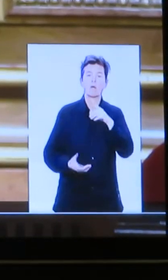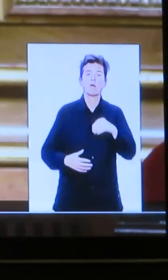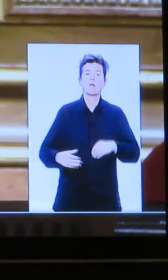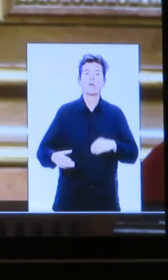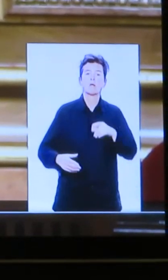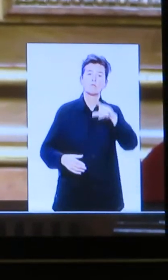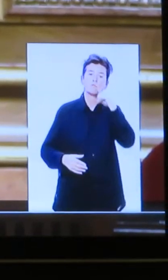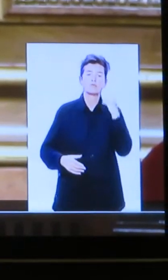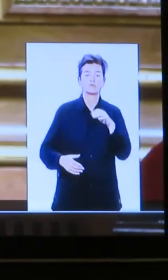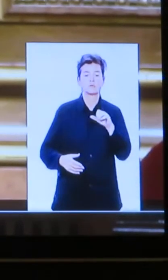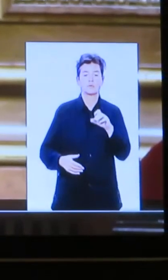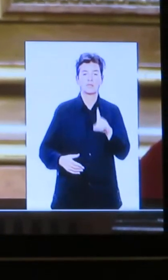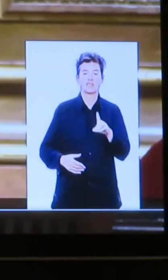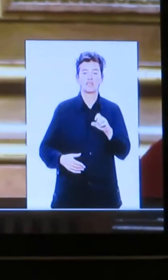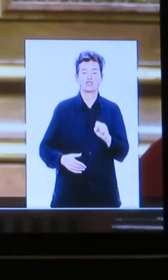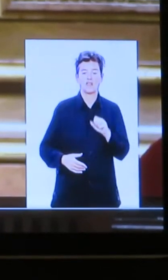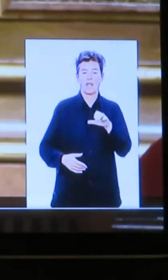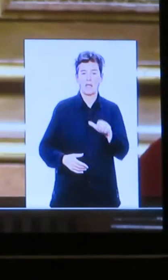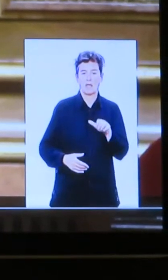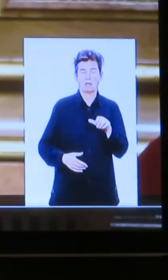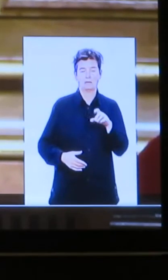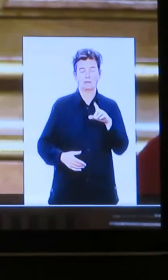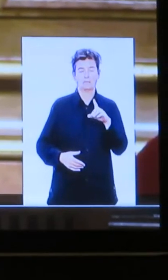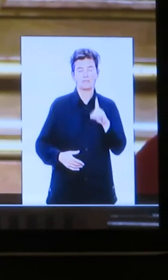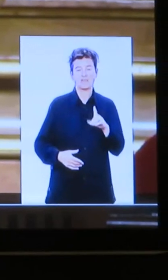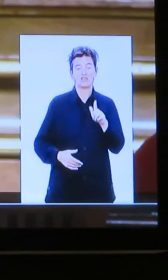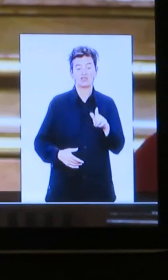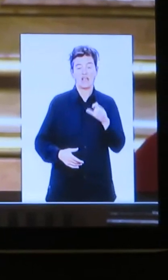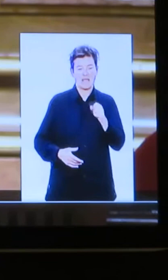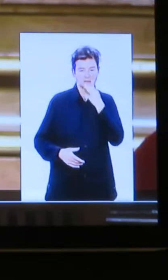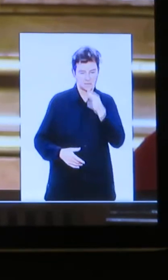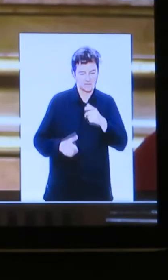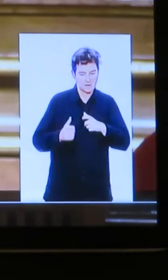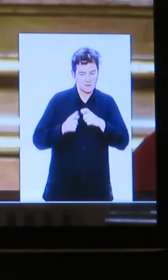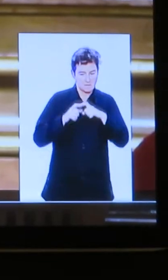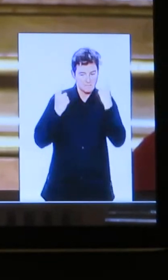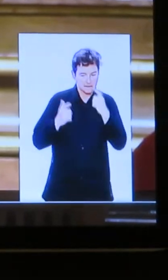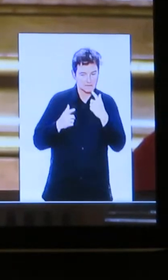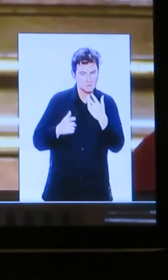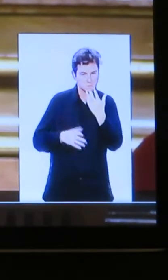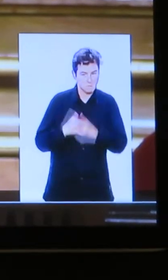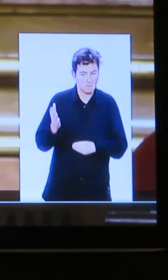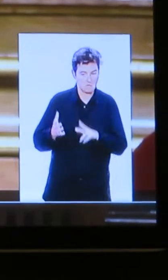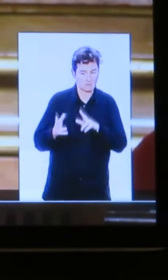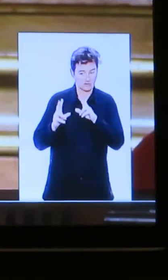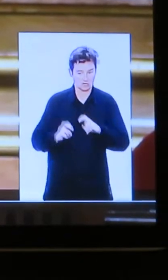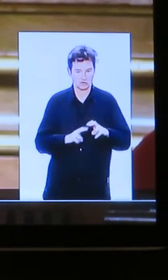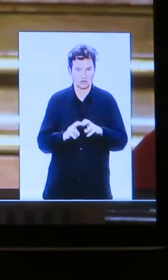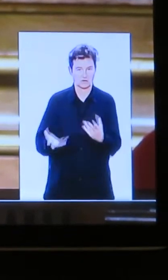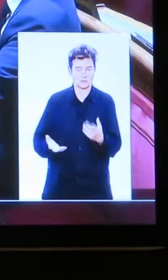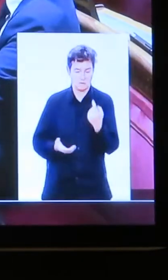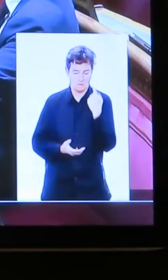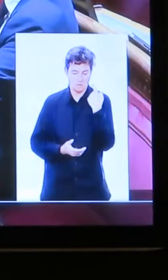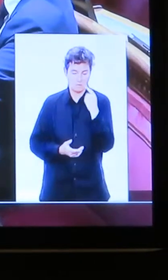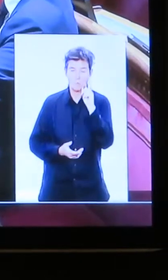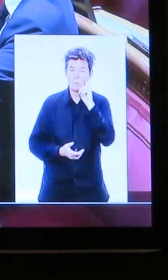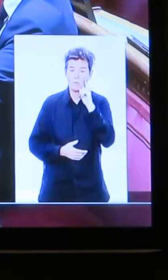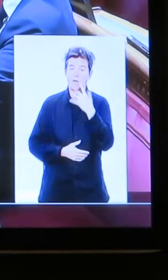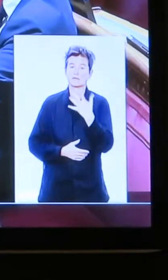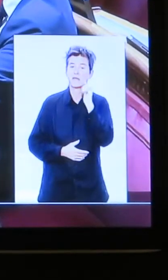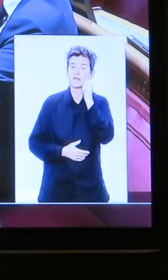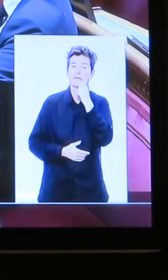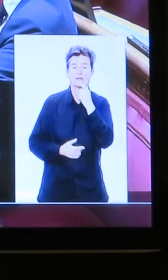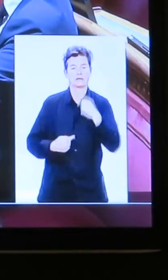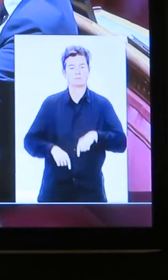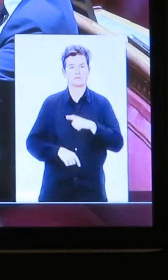en privé 4 jours plus tôt, je le cite, « Les stocks de masques sont limités et on en cherche partout ». Pourquoi le 5 avril, Christophe Castaner a appelé